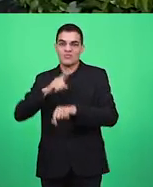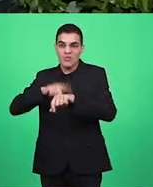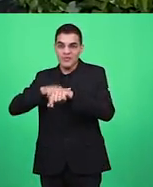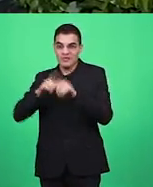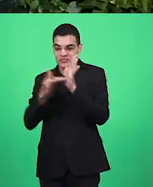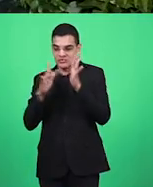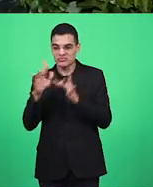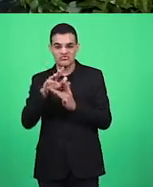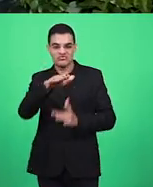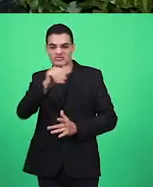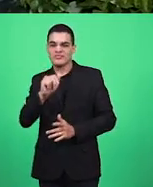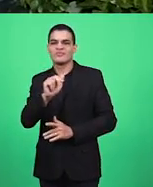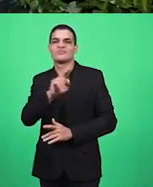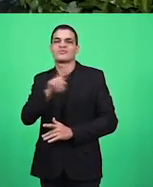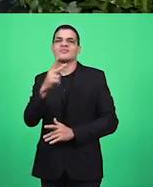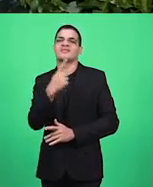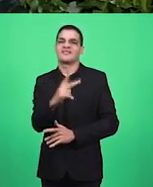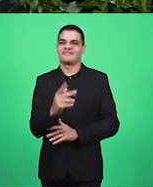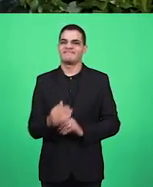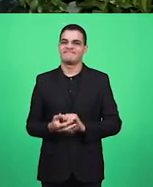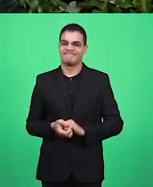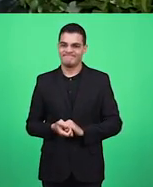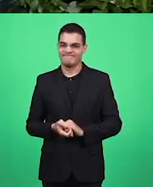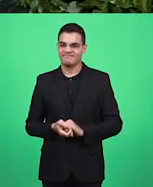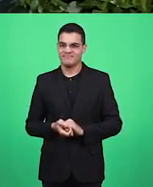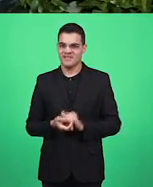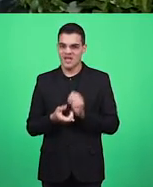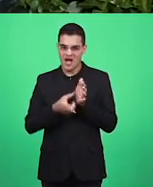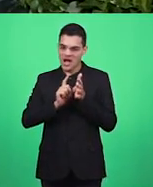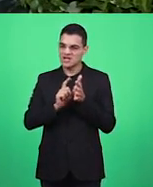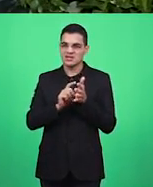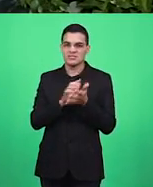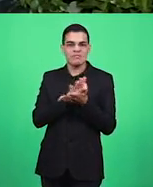женщина имела переживание, когда он ее по имени назвал.